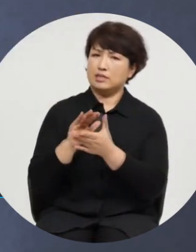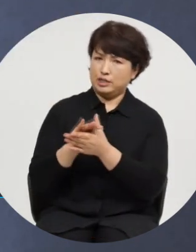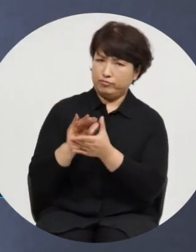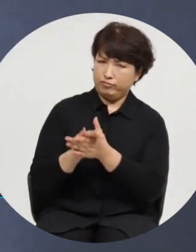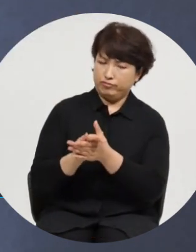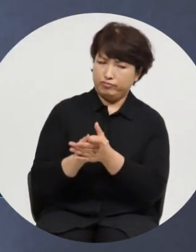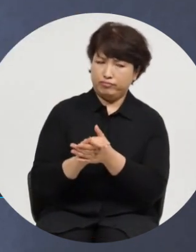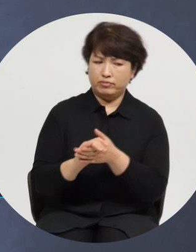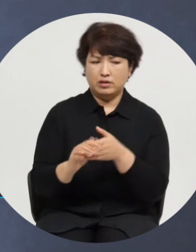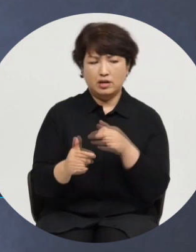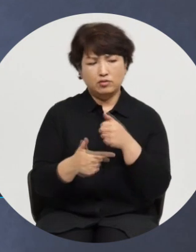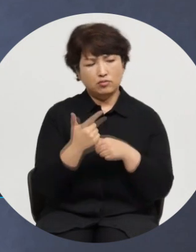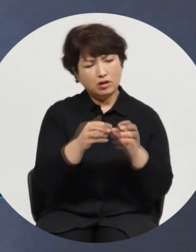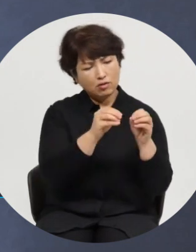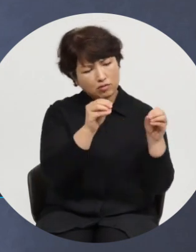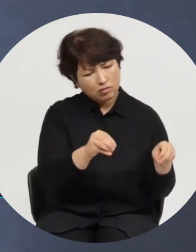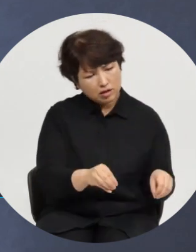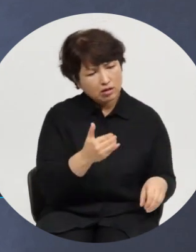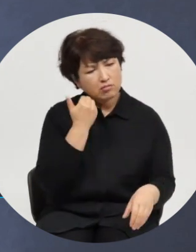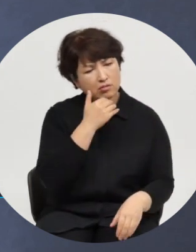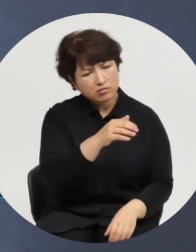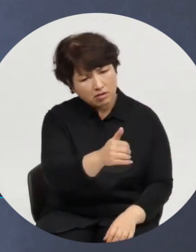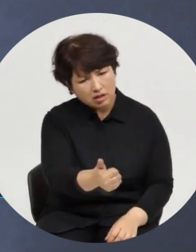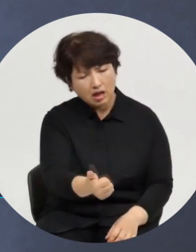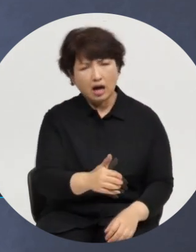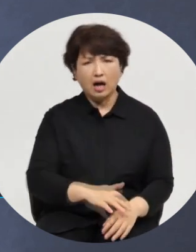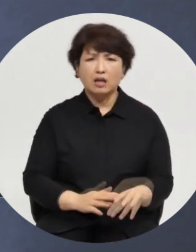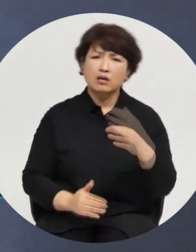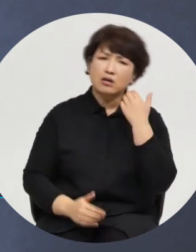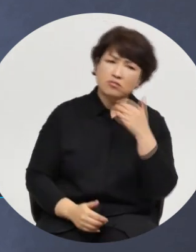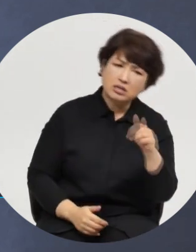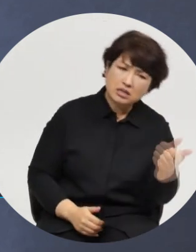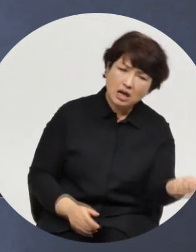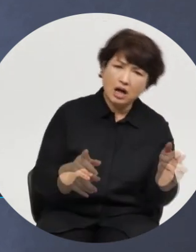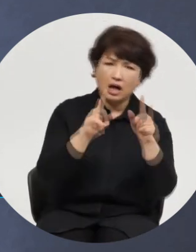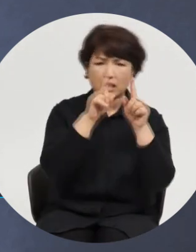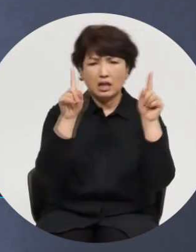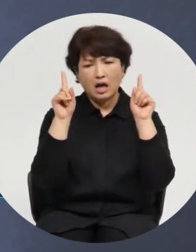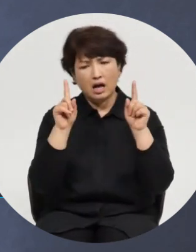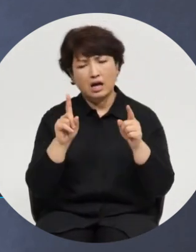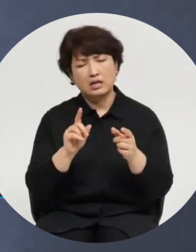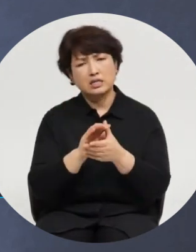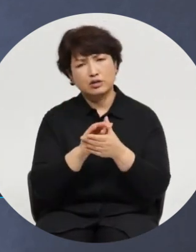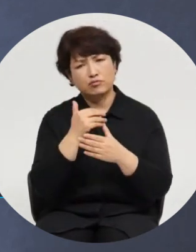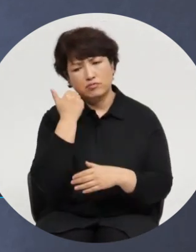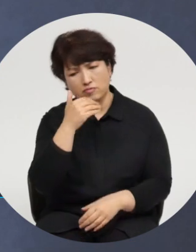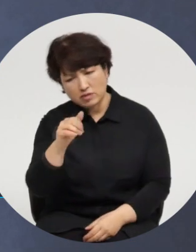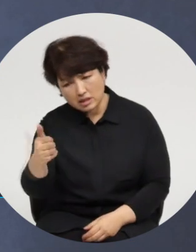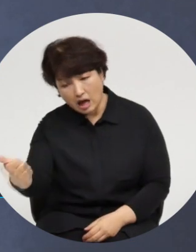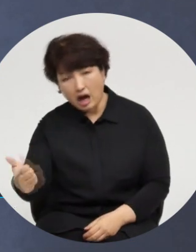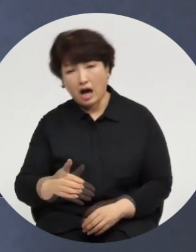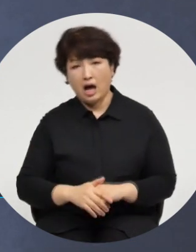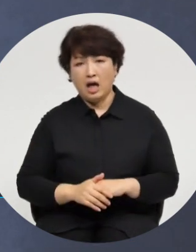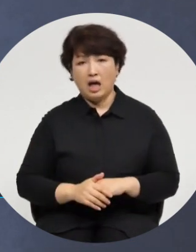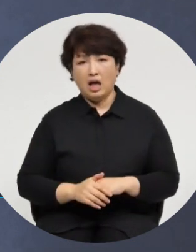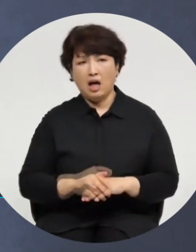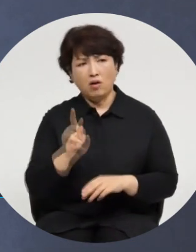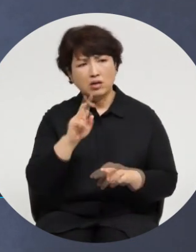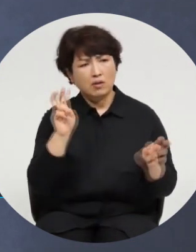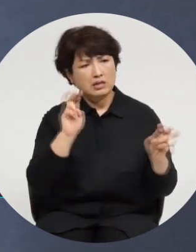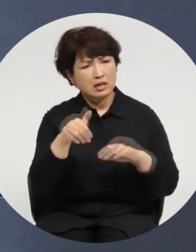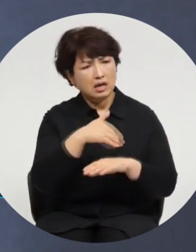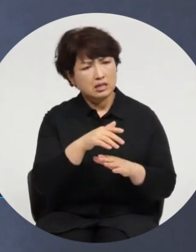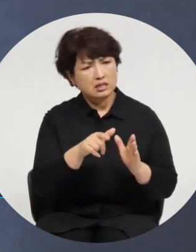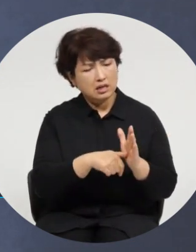학교 친구들 뭐 천 학교 동기 누가 죽었다 중학교 광기 누가 죽었다 대학교 놓아 죽었다 뭐 어디서